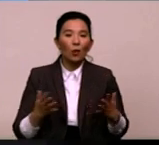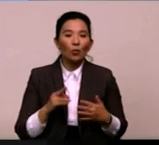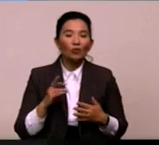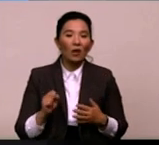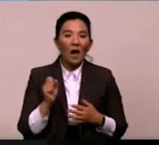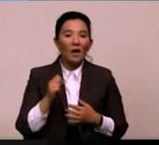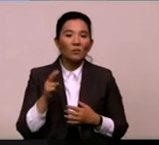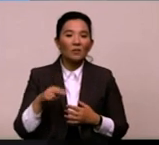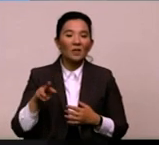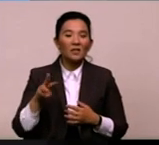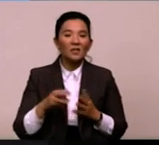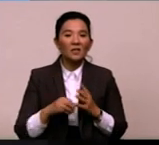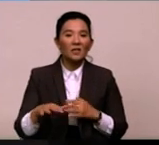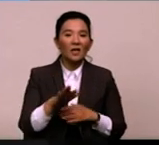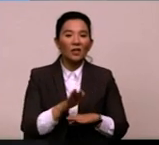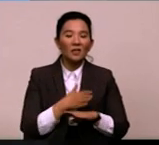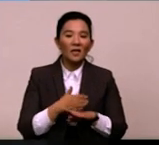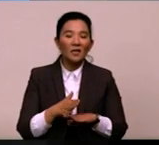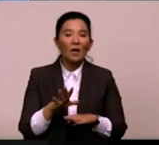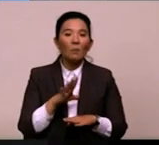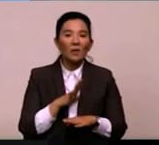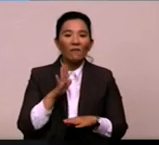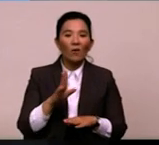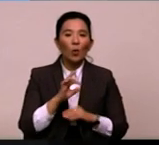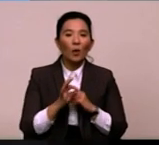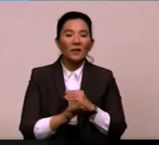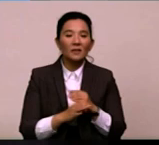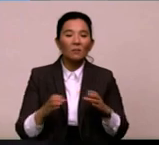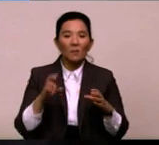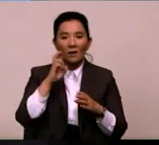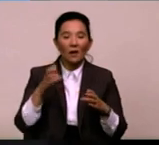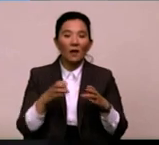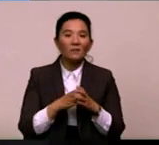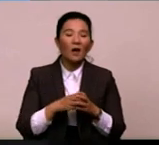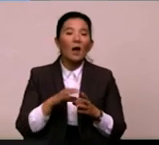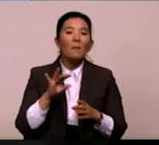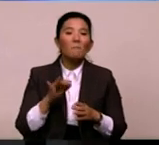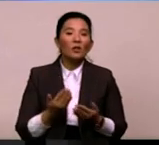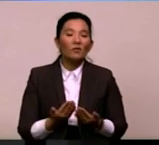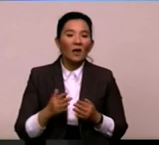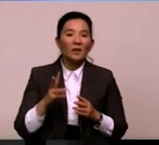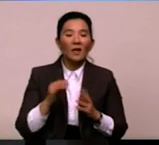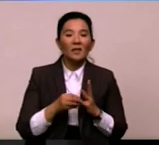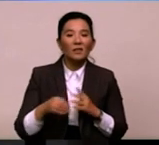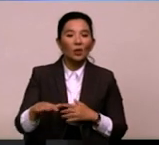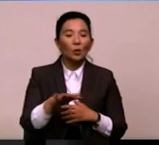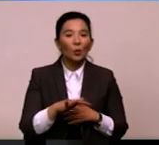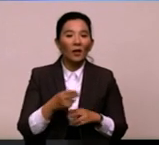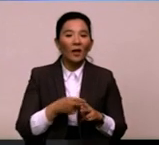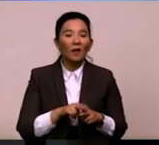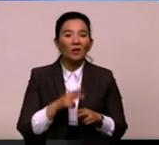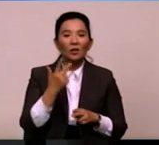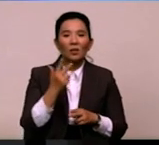же административно-территориальное деление было в Коканском ханстве. Проживало на территории Коканского ханства